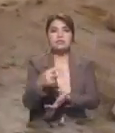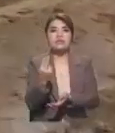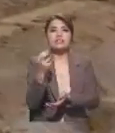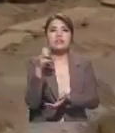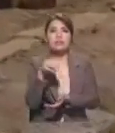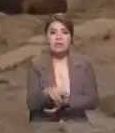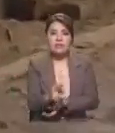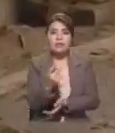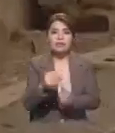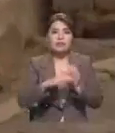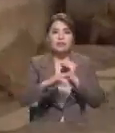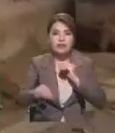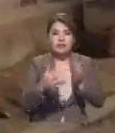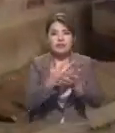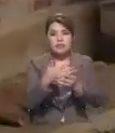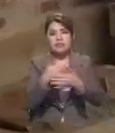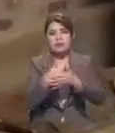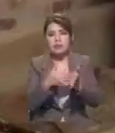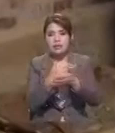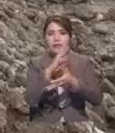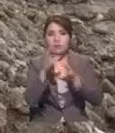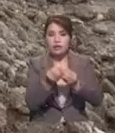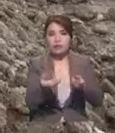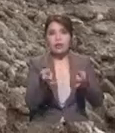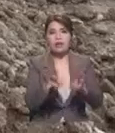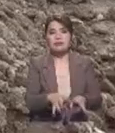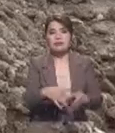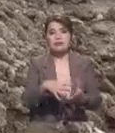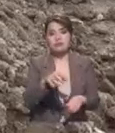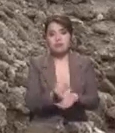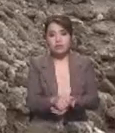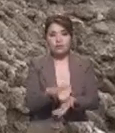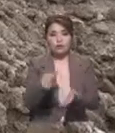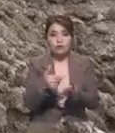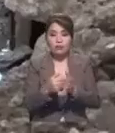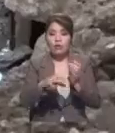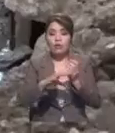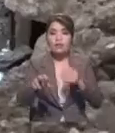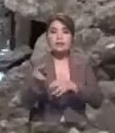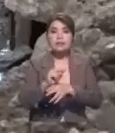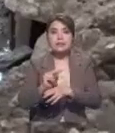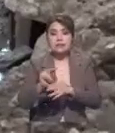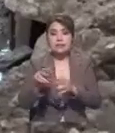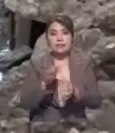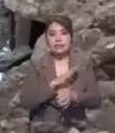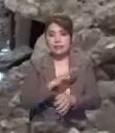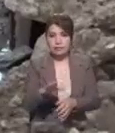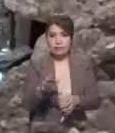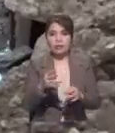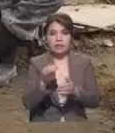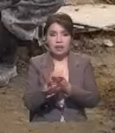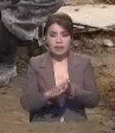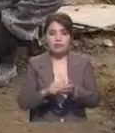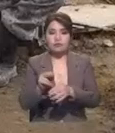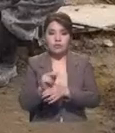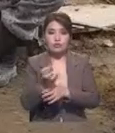куб тақтай, жаңа есіктер бәрі судың астында жатыр. Әлі күнге дейін құбырлардағы жөндеу жұмыстары аяқталмаған. Тұрғындар